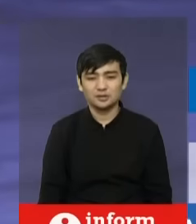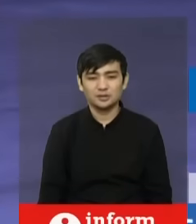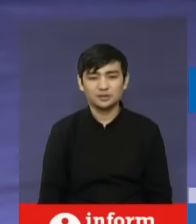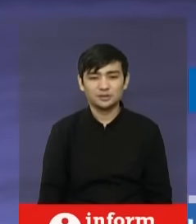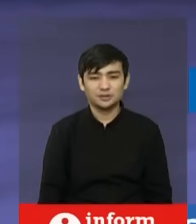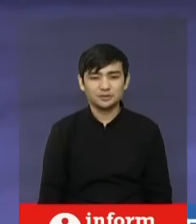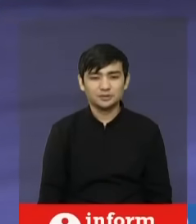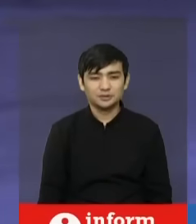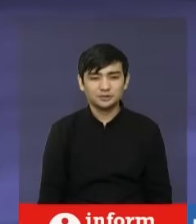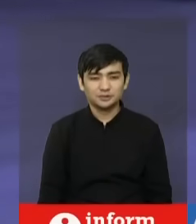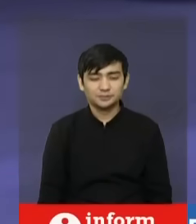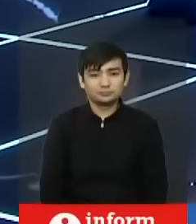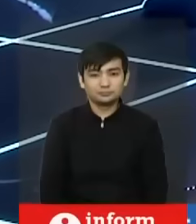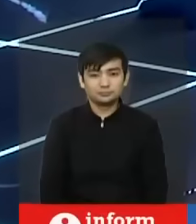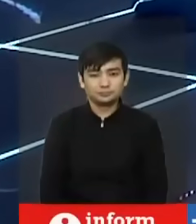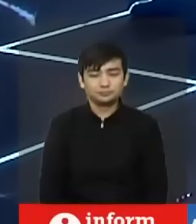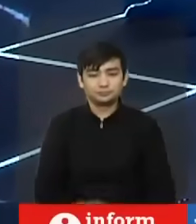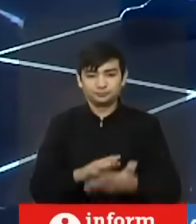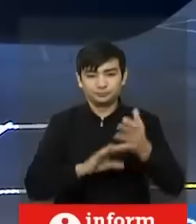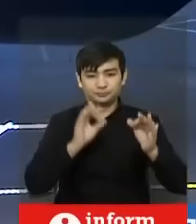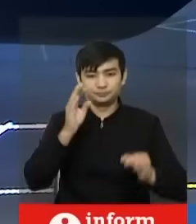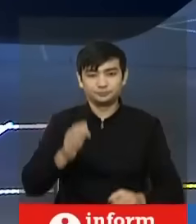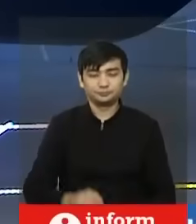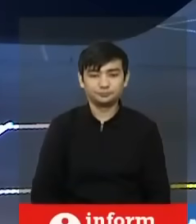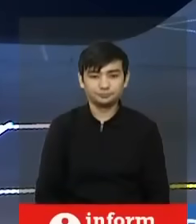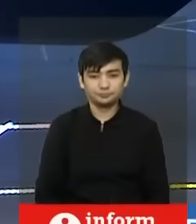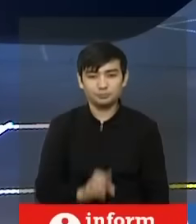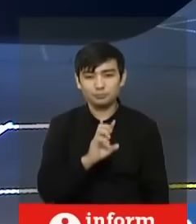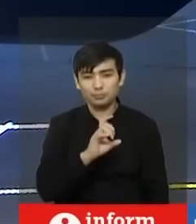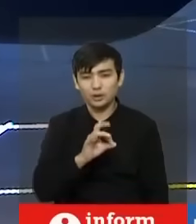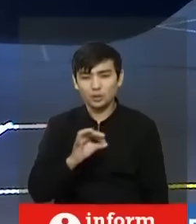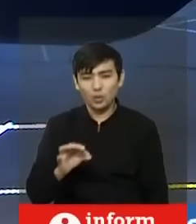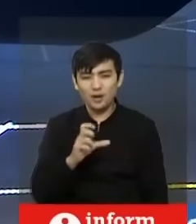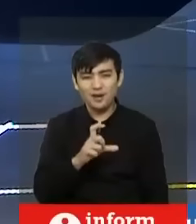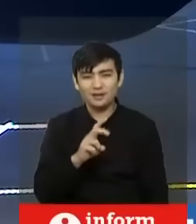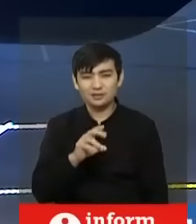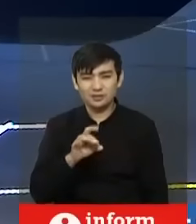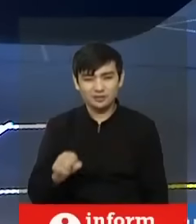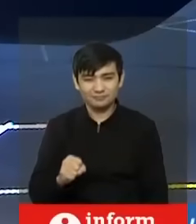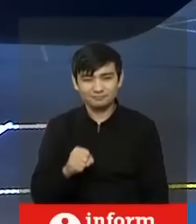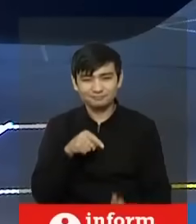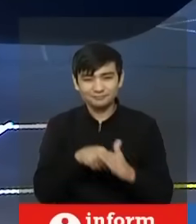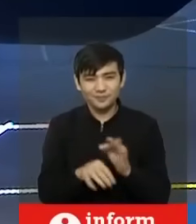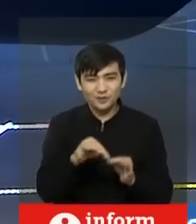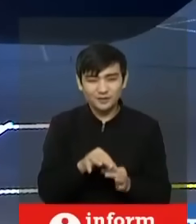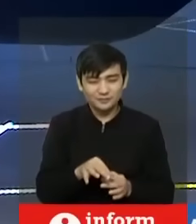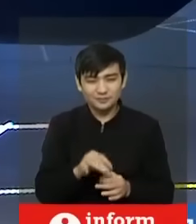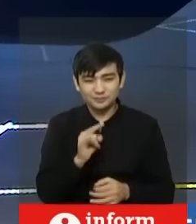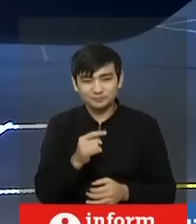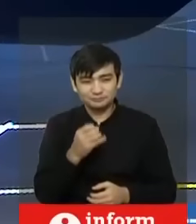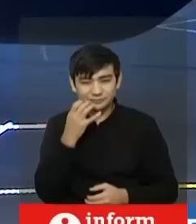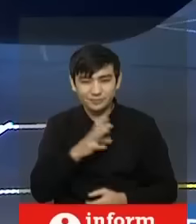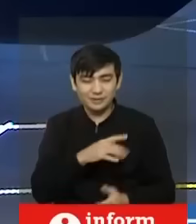Елубаев, Информ бюро, Солтүстік Қазақстан облысы. Жалғастырамыз. Биыл экстра корпоралды ұрықтандыру бағдарламасына 7000